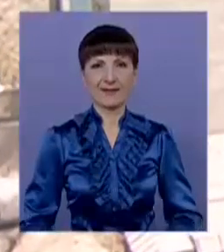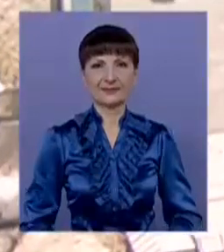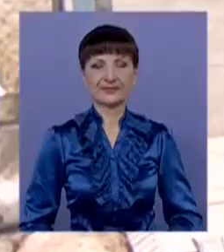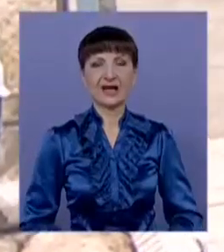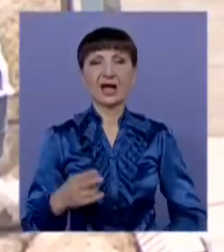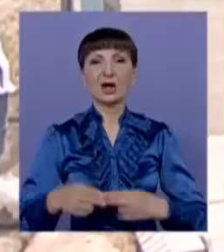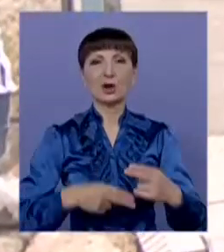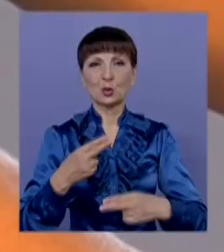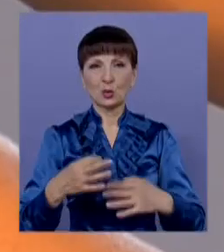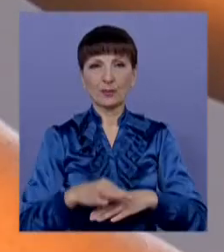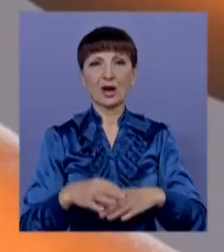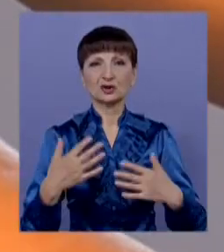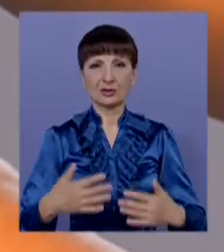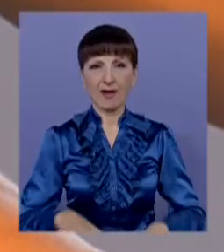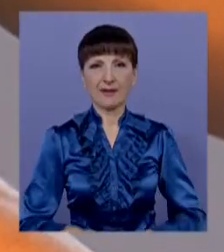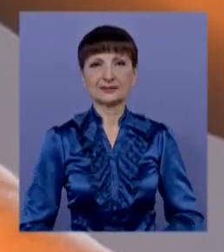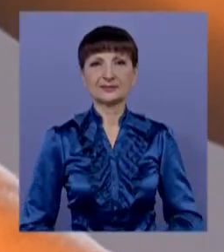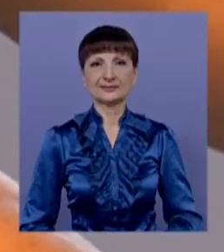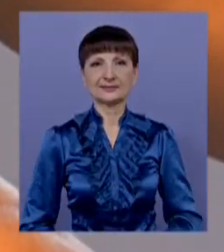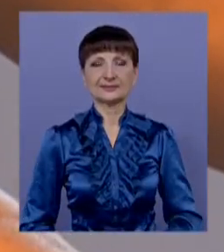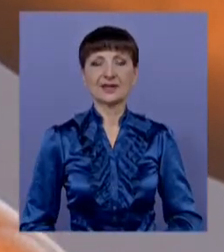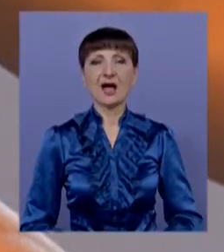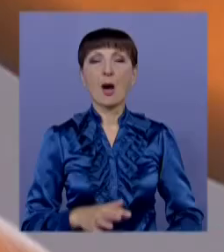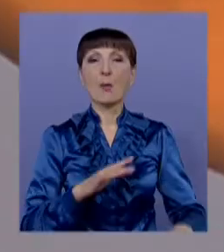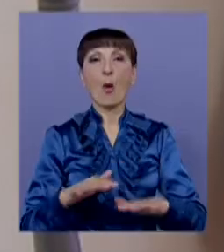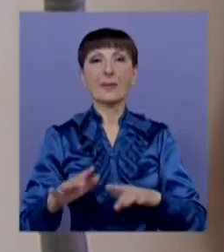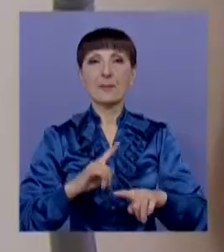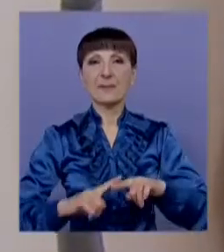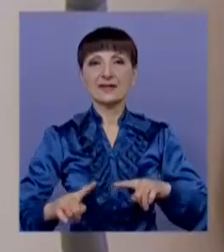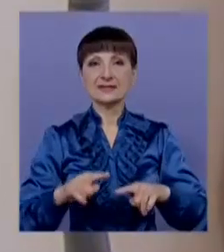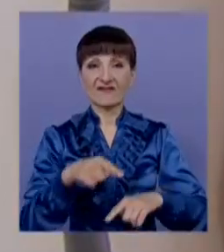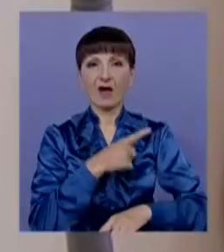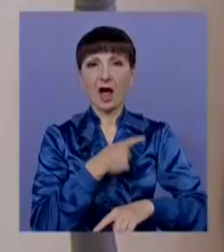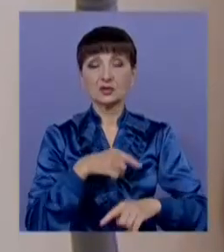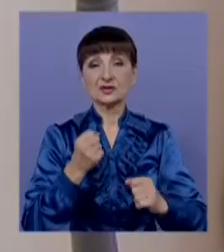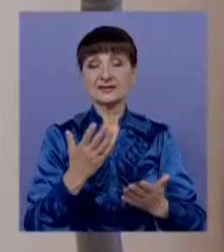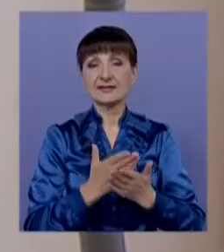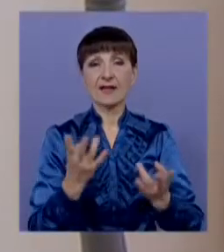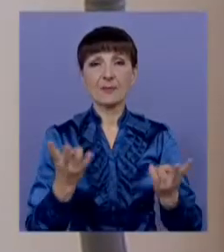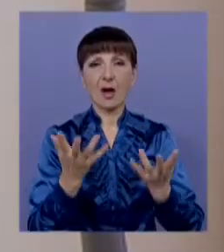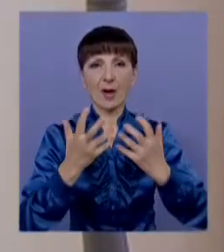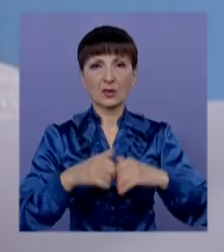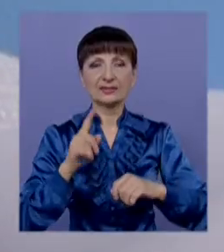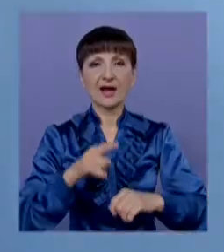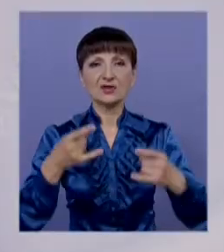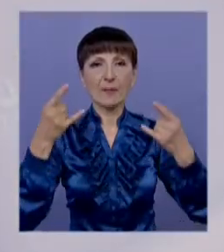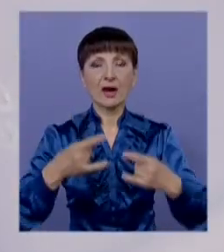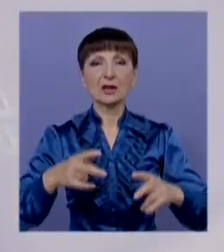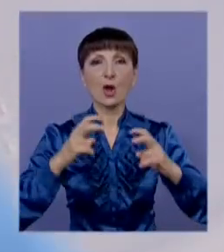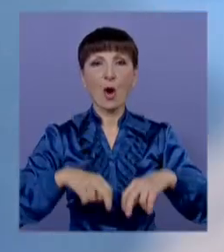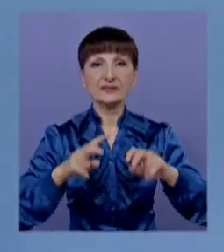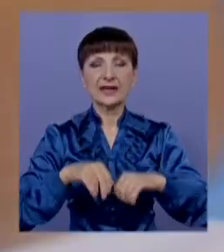Хирурга прохватить. В мобильных комплексах есть необходимое оборудование, в том числе аппараты для обследования